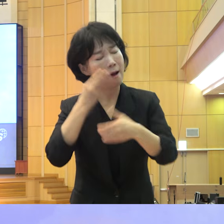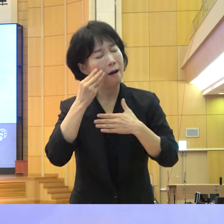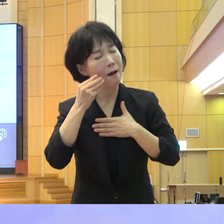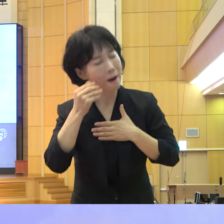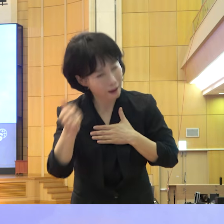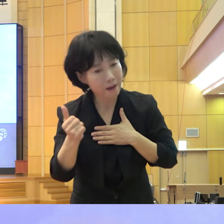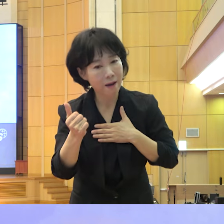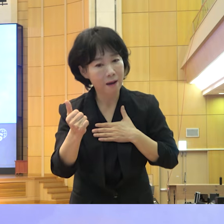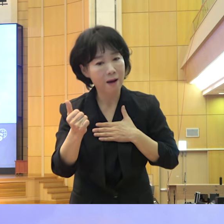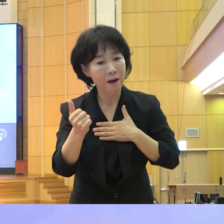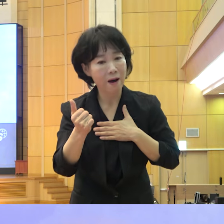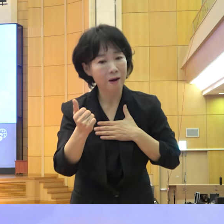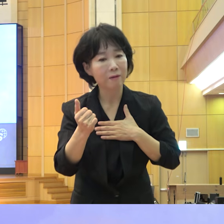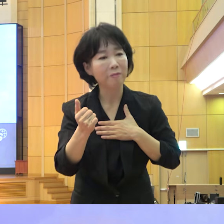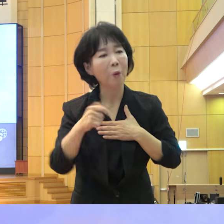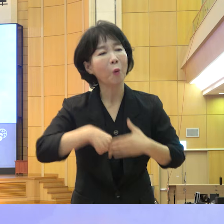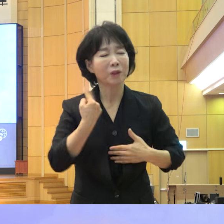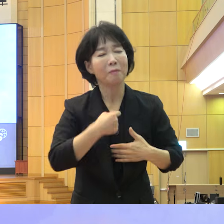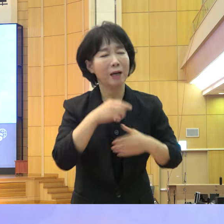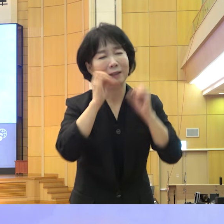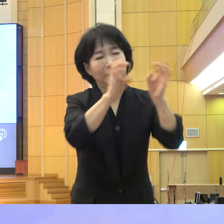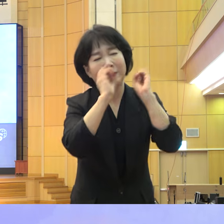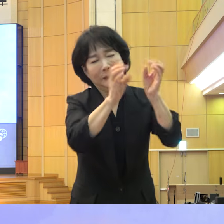막 그냥 혼자 막 떠든 거예요.